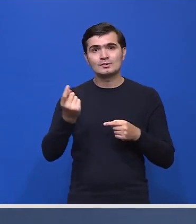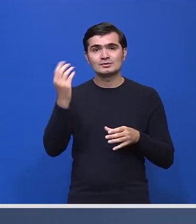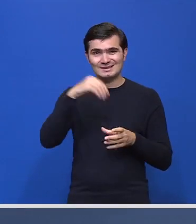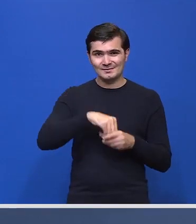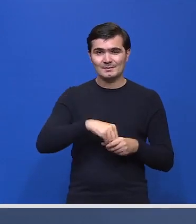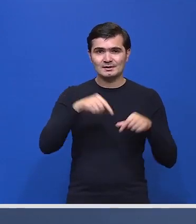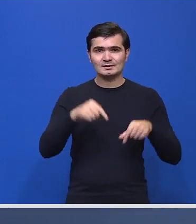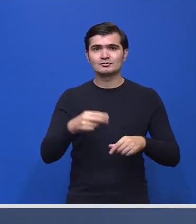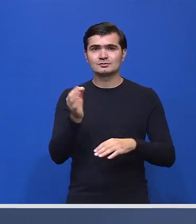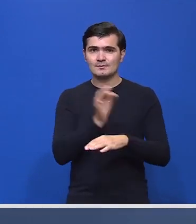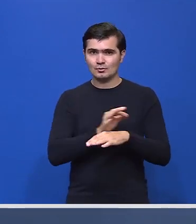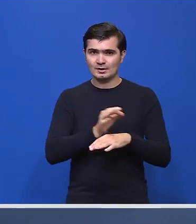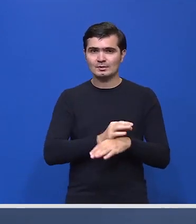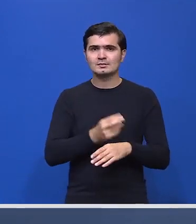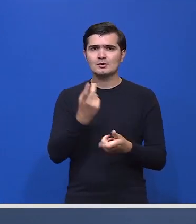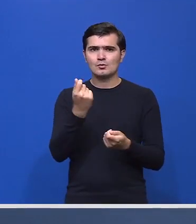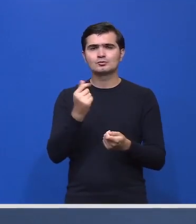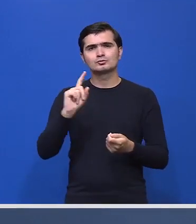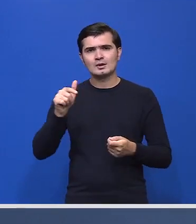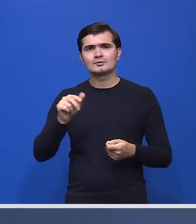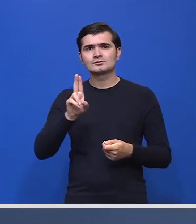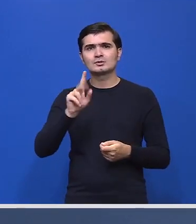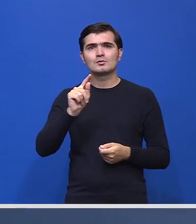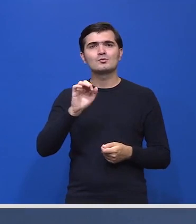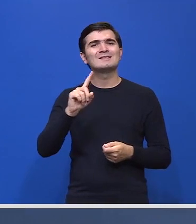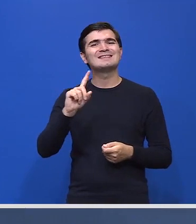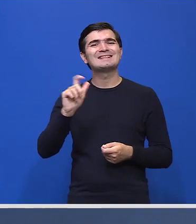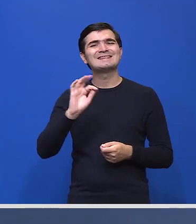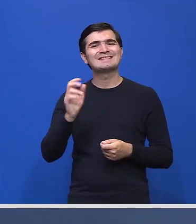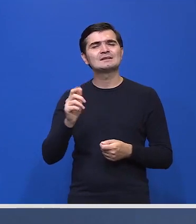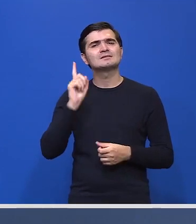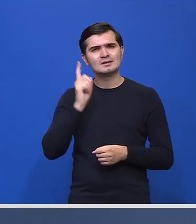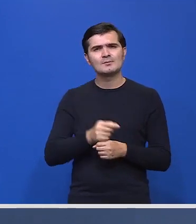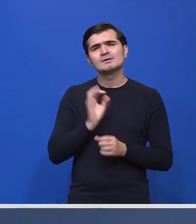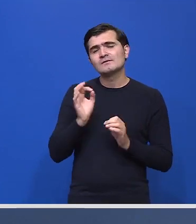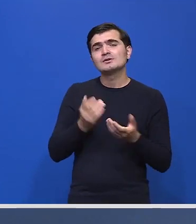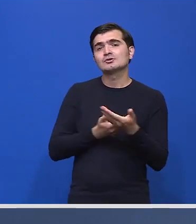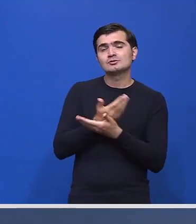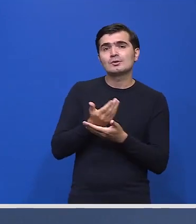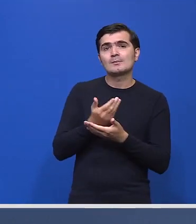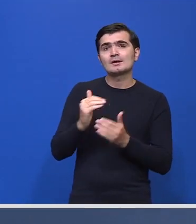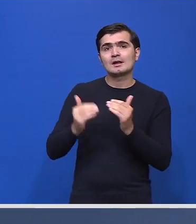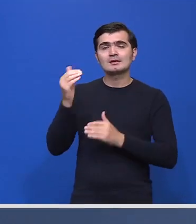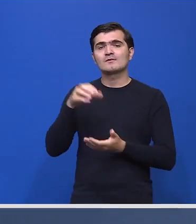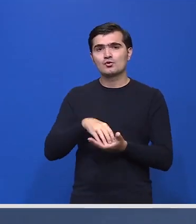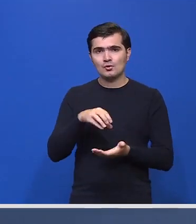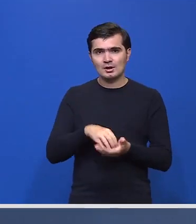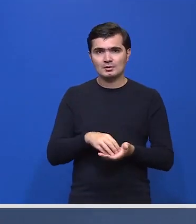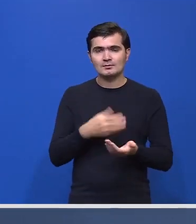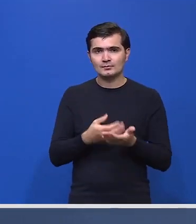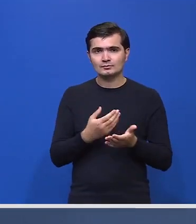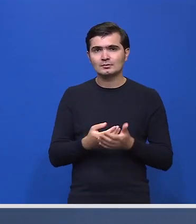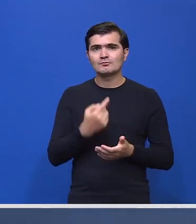acestor proiecte, costurile la utilități ar trebui să fie gestionabile la nivel local, pentru că, așa cum am